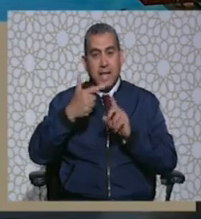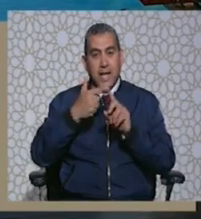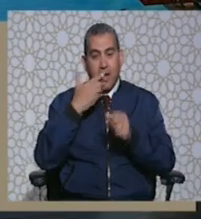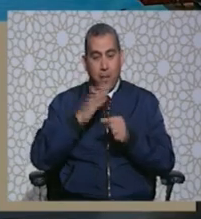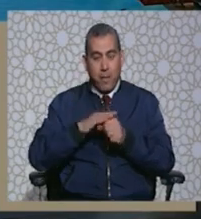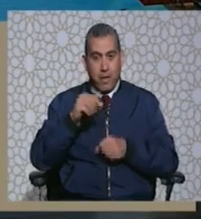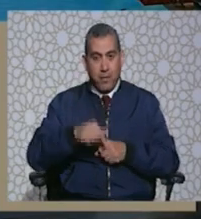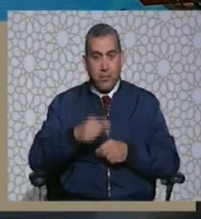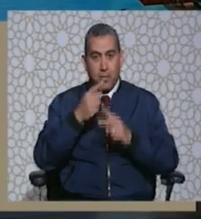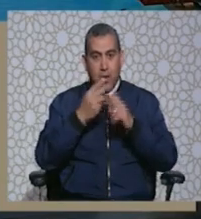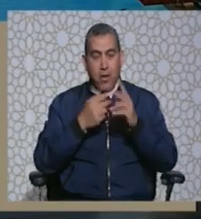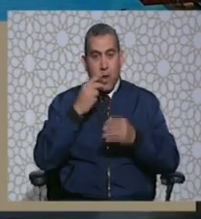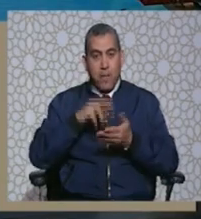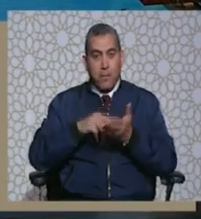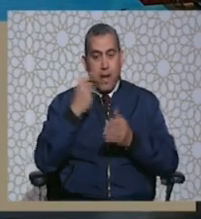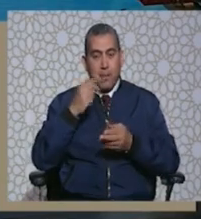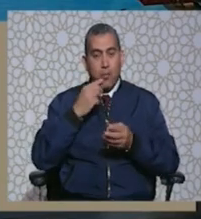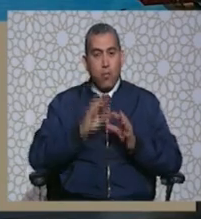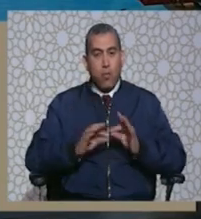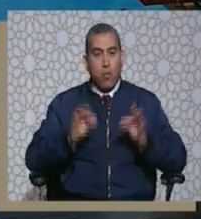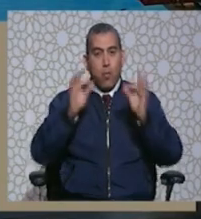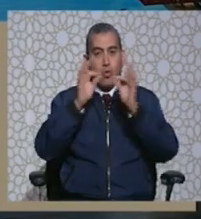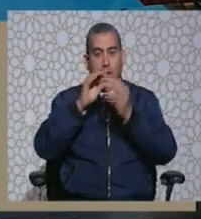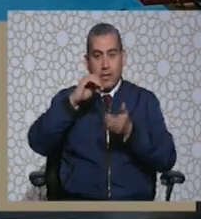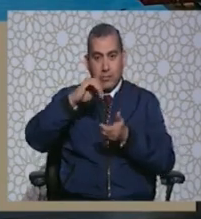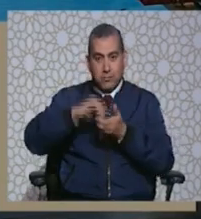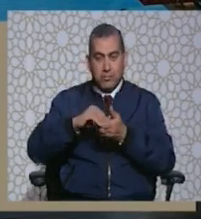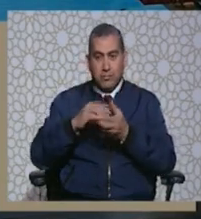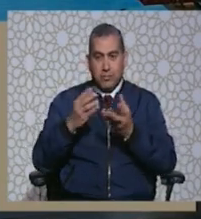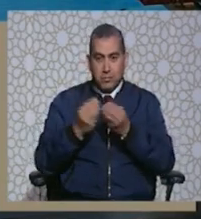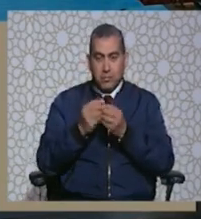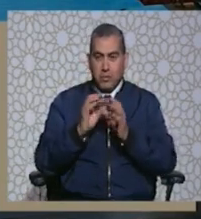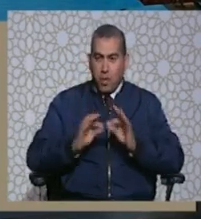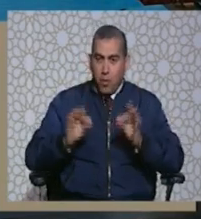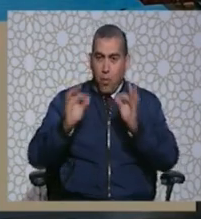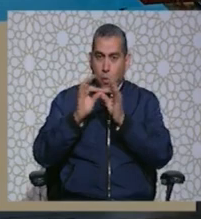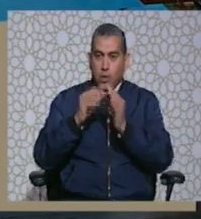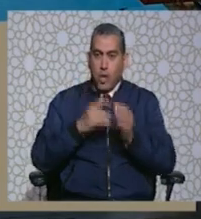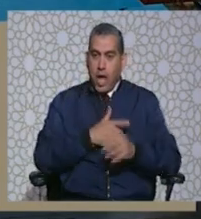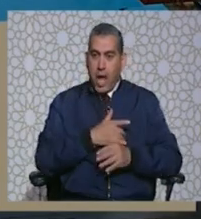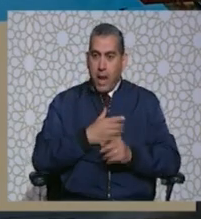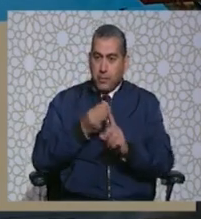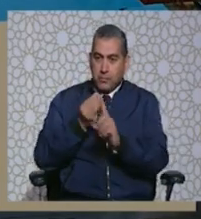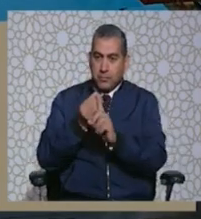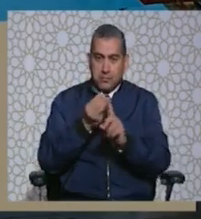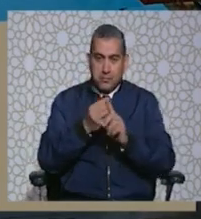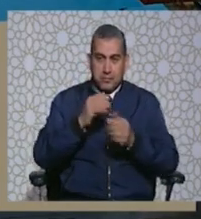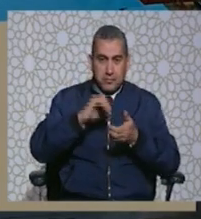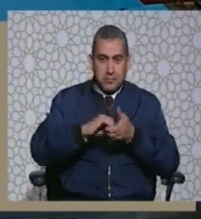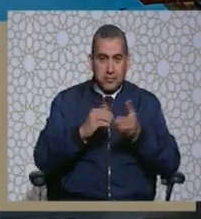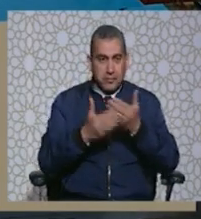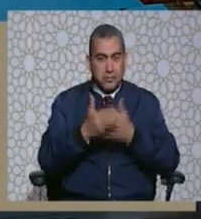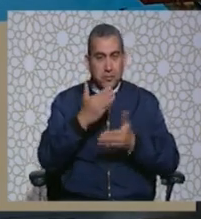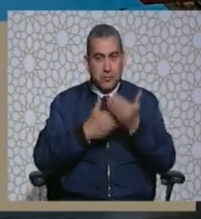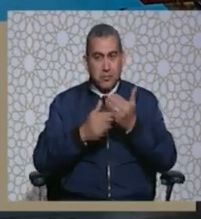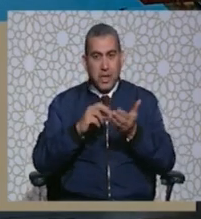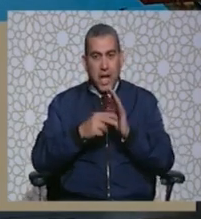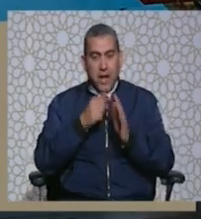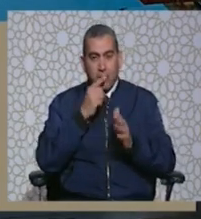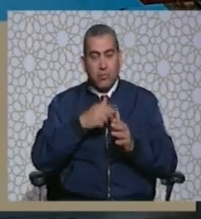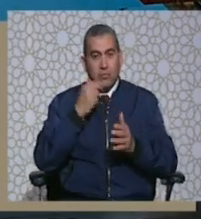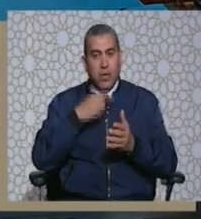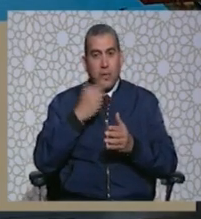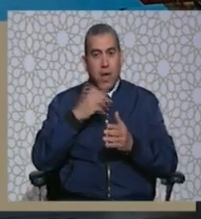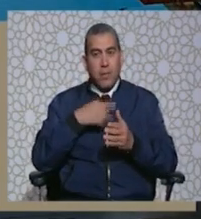عن سلام الوصال ازاي نتواصل ونوصل لقلوب بعض من غير مكدرات من غير ما حد فينا